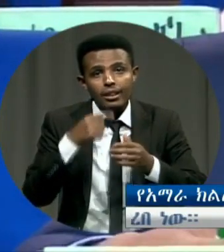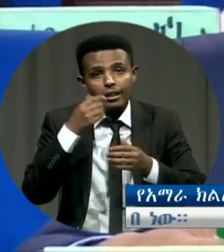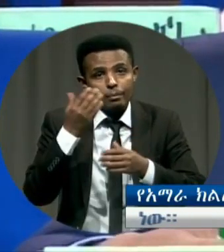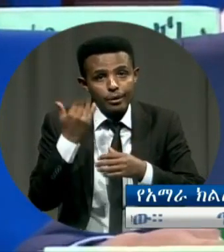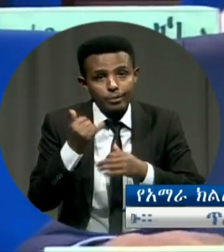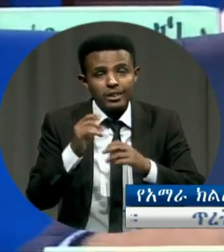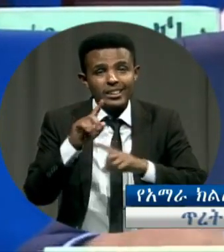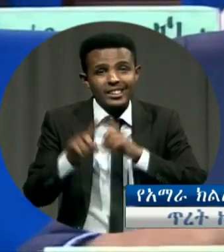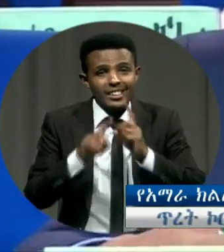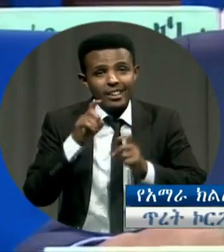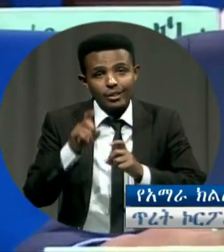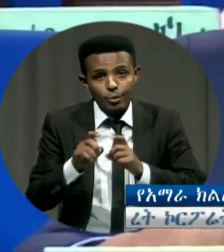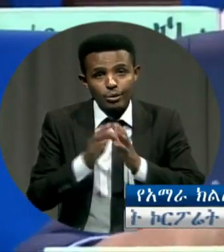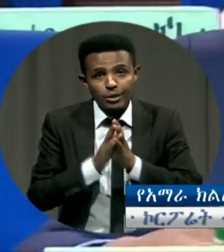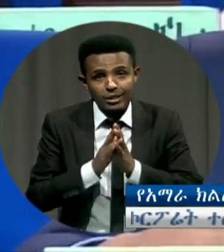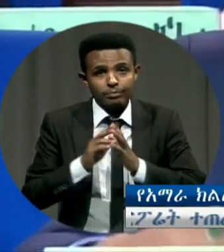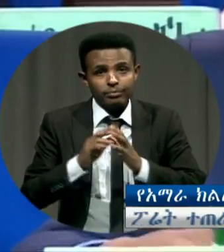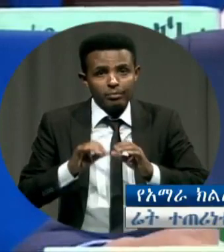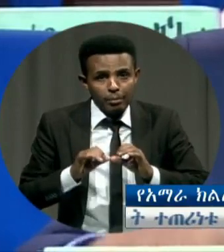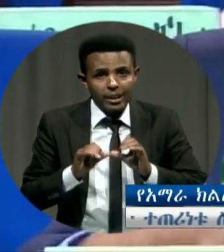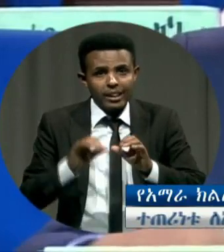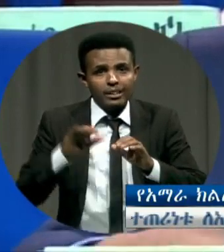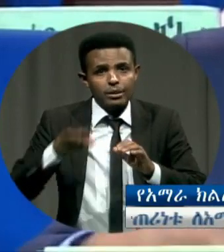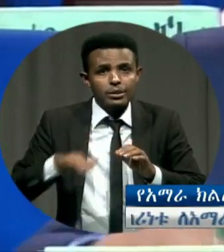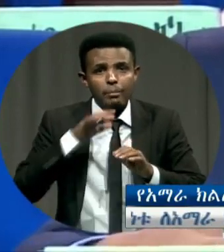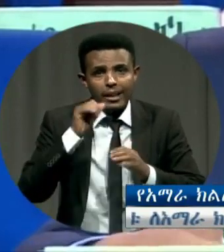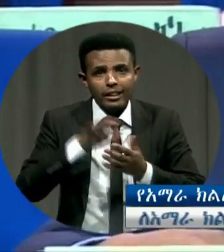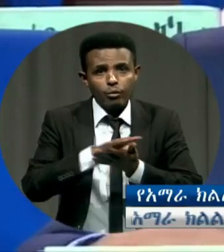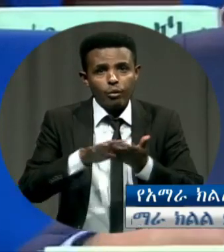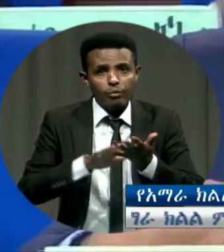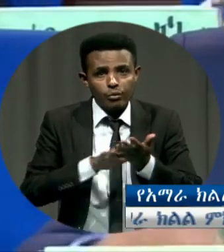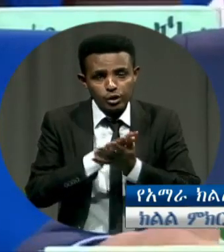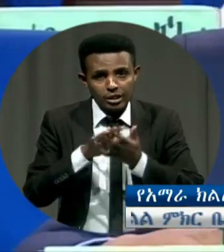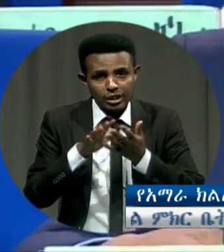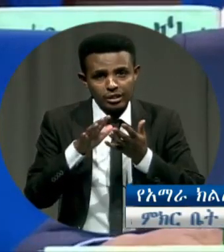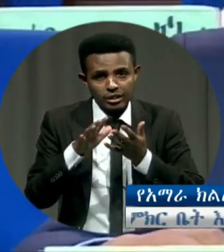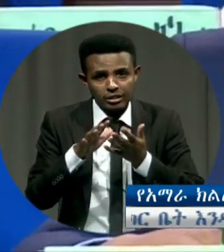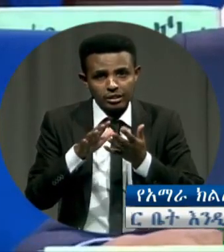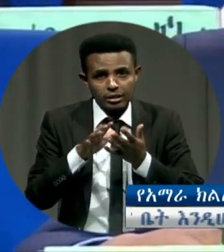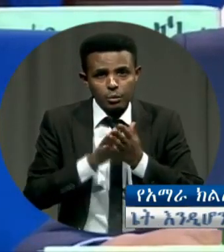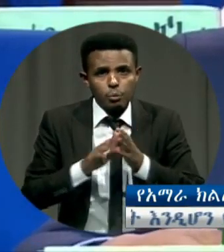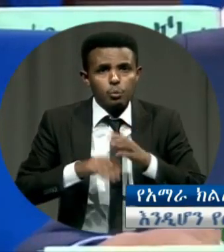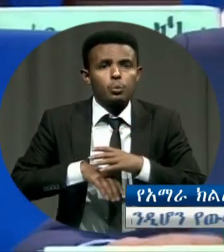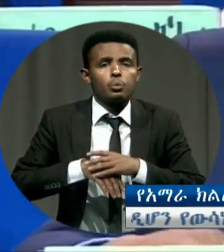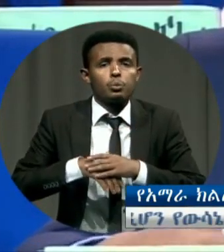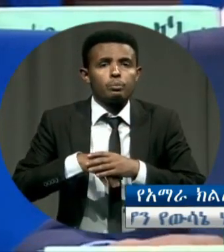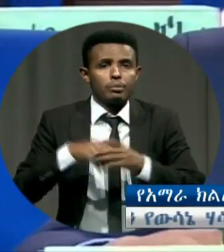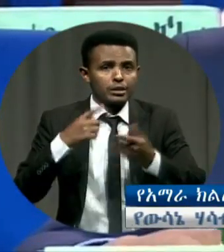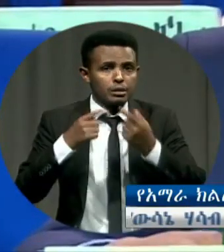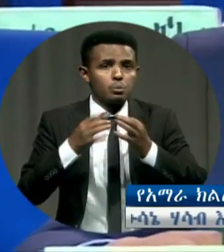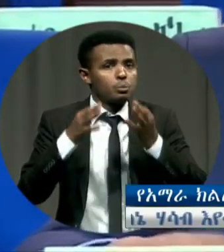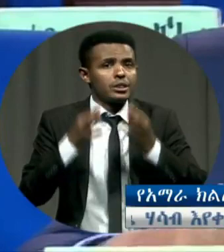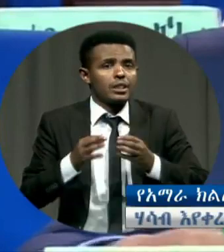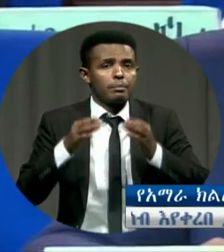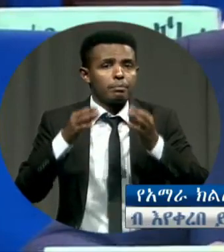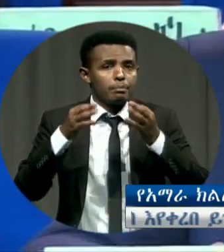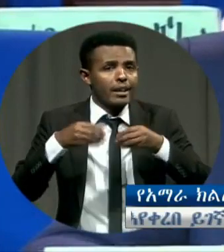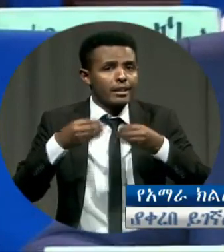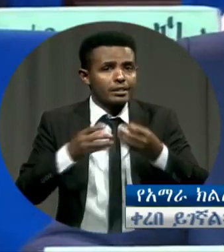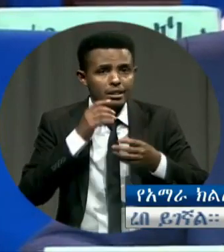ጥያቄዎች ያስነሳ መቀጠሉ ስለማይቀር ከነ ኮንፊውዥናችን ከነ ግርታችን ወጥን ውሳኔ ባንወስን መልካም ነውና